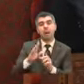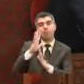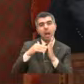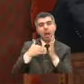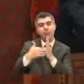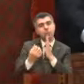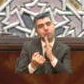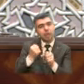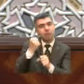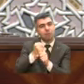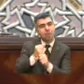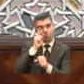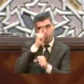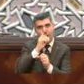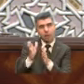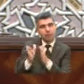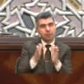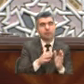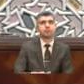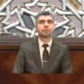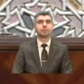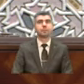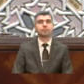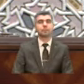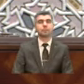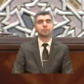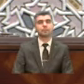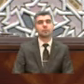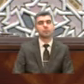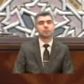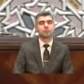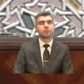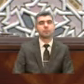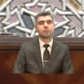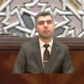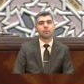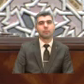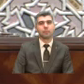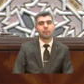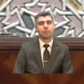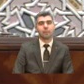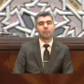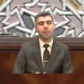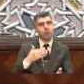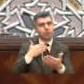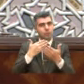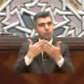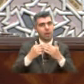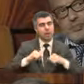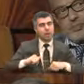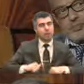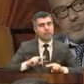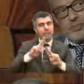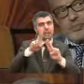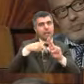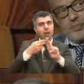شكرا سيد الرئيس. كلمه للفريق التعقيب. تفضلوا سيد النائب. شكرا سيد الوزير على